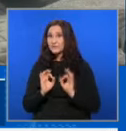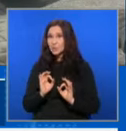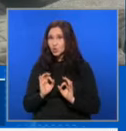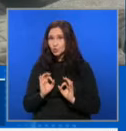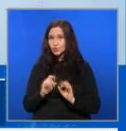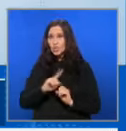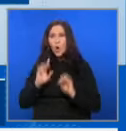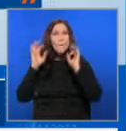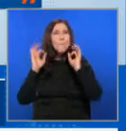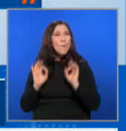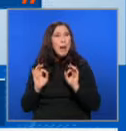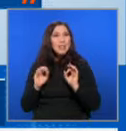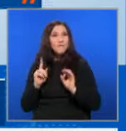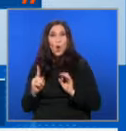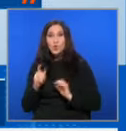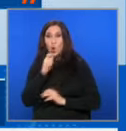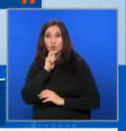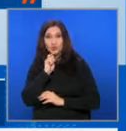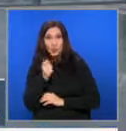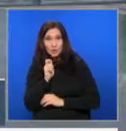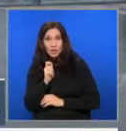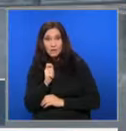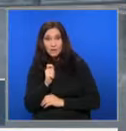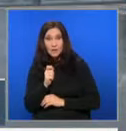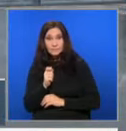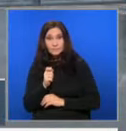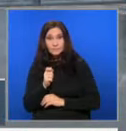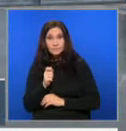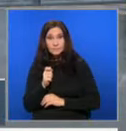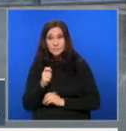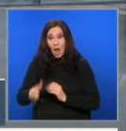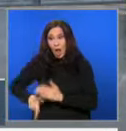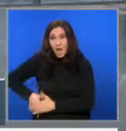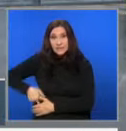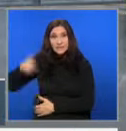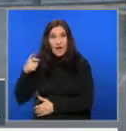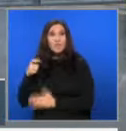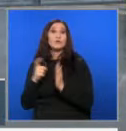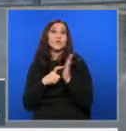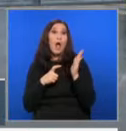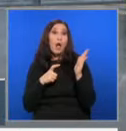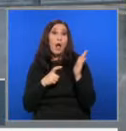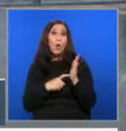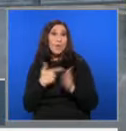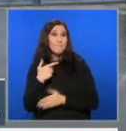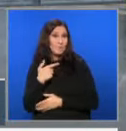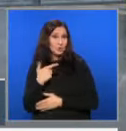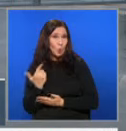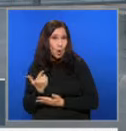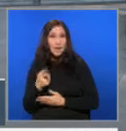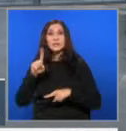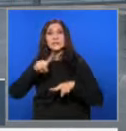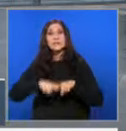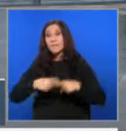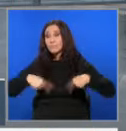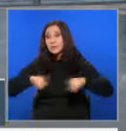и до момента, в който журналистът извадил законно притежавания си пистолет. В